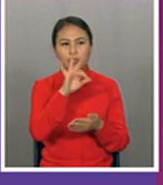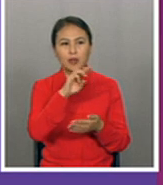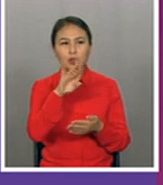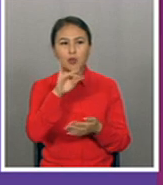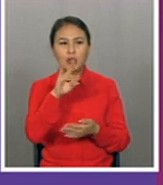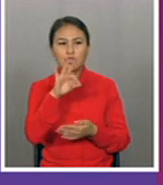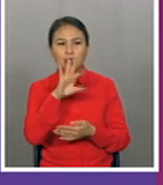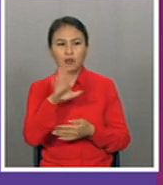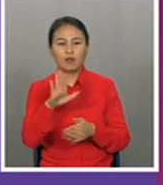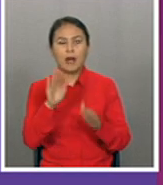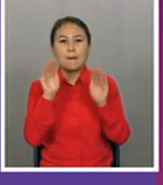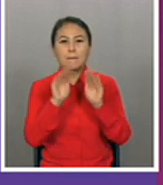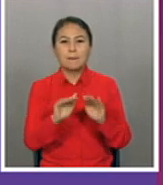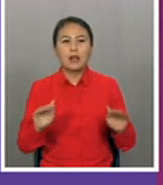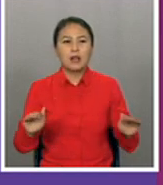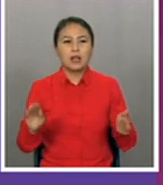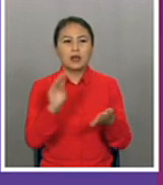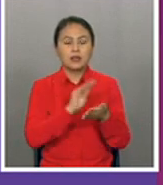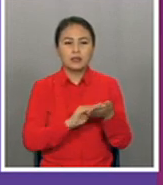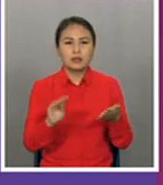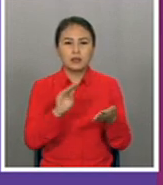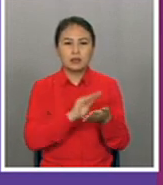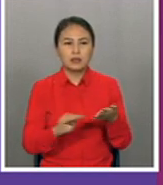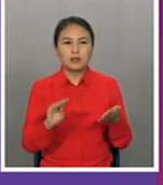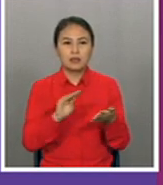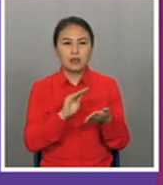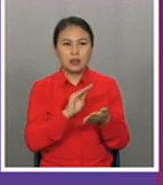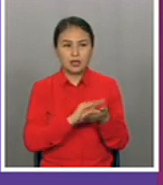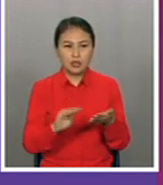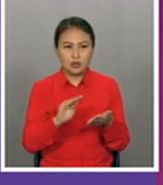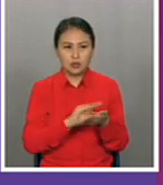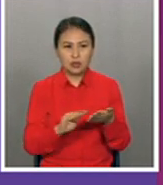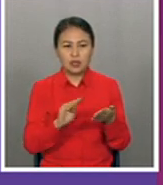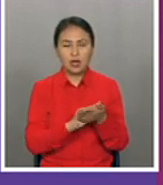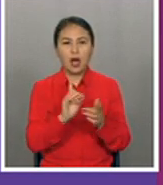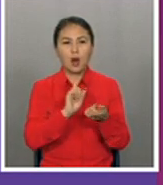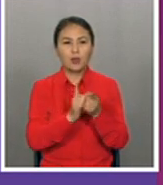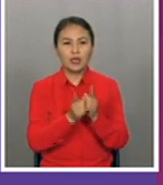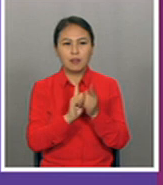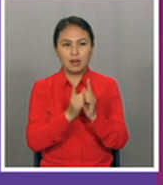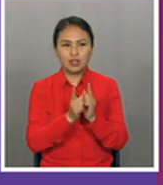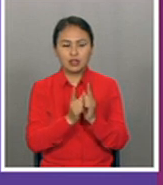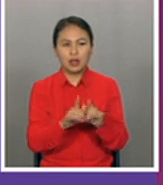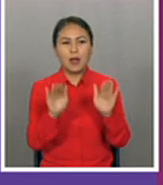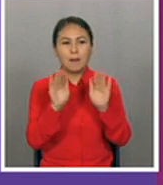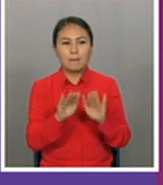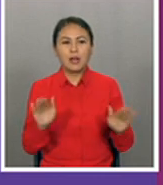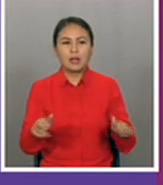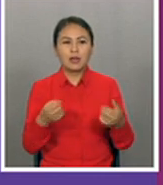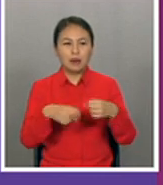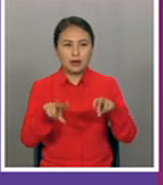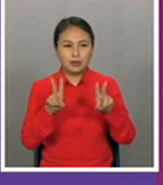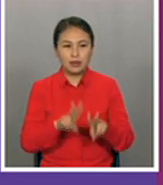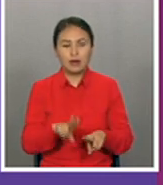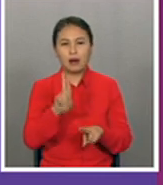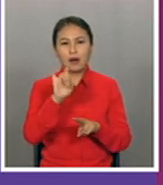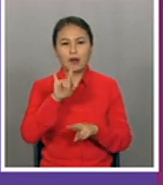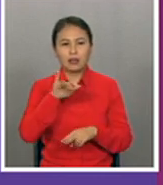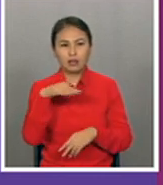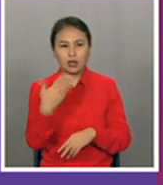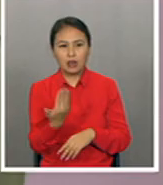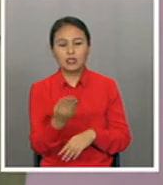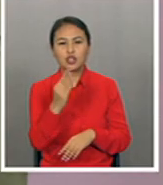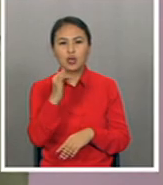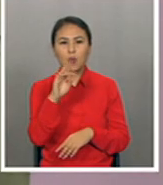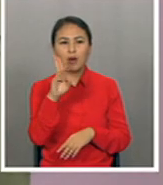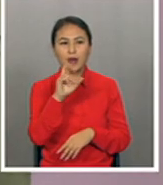Тұрманжановқа тоқталайық. Өтебай Тұрманжанов – балалар жазушысы, аудармашы. Балаларға арналған